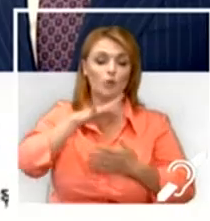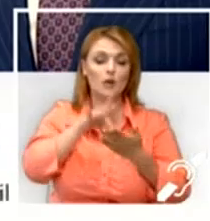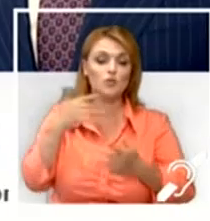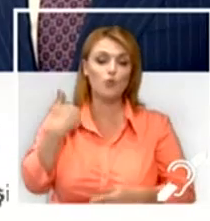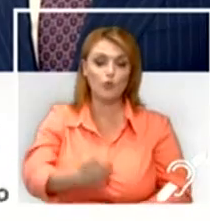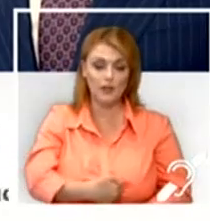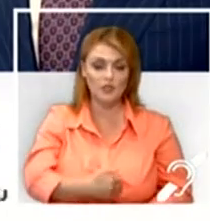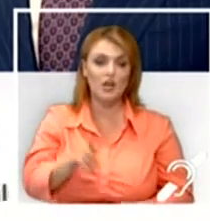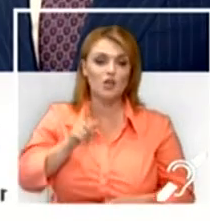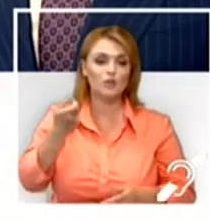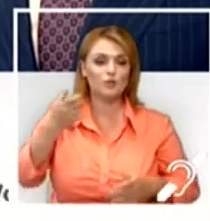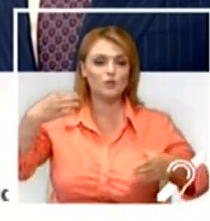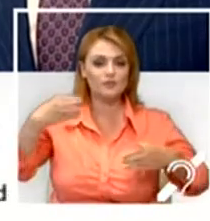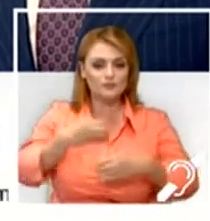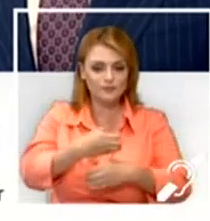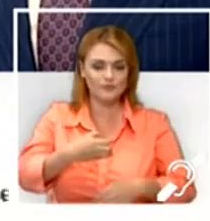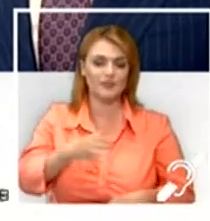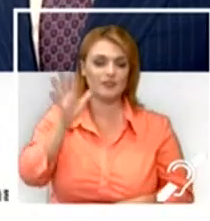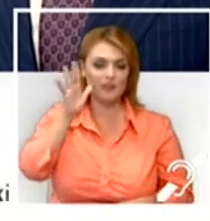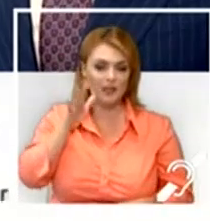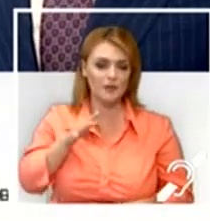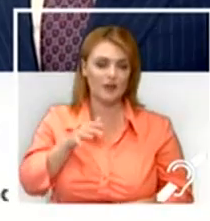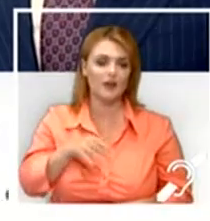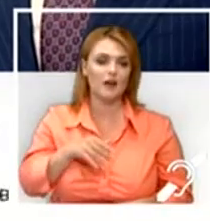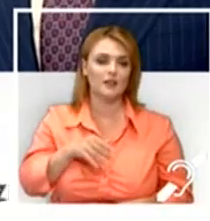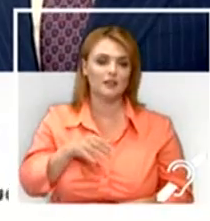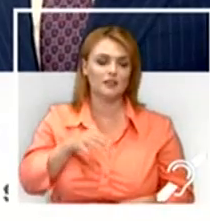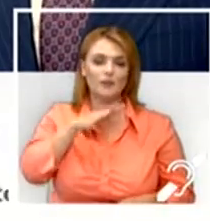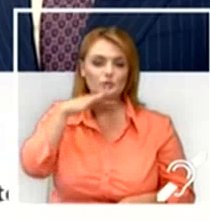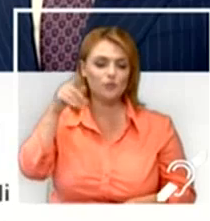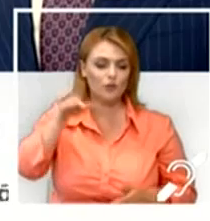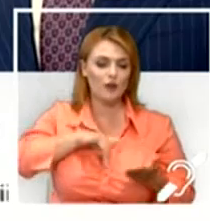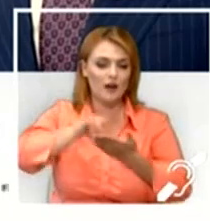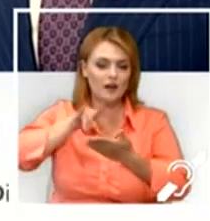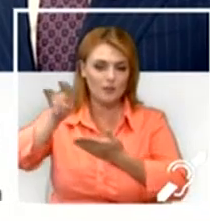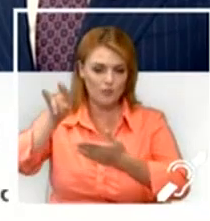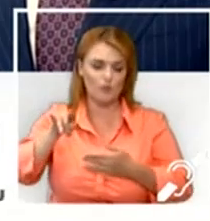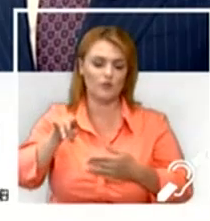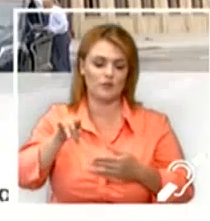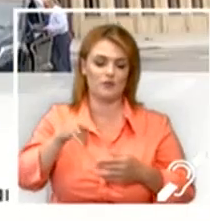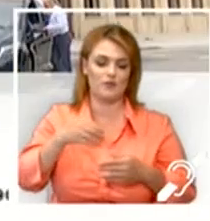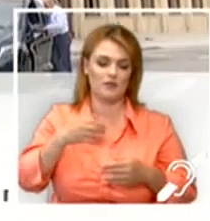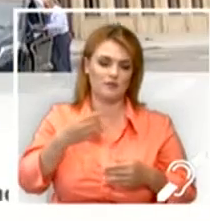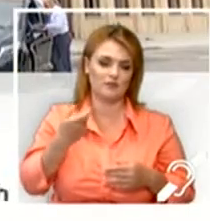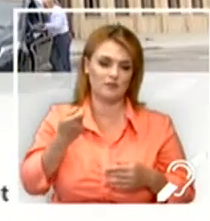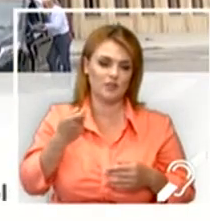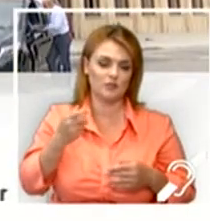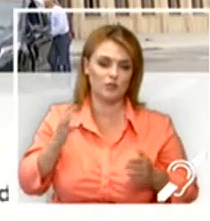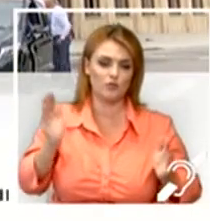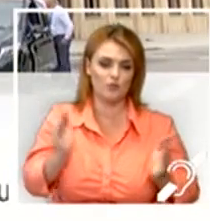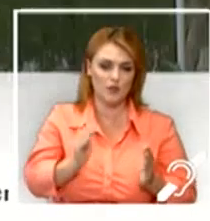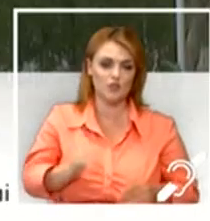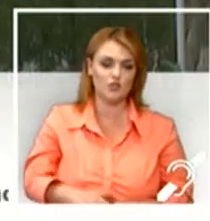pentru zborurile de distanță scurtă, ceea ce înseamnă fie zboruri locale, fie zboruri în țările de jur împrejur. Specialiștii